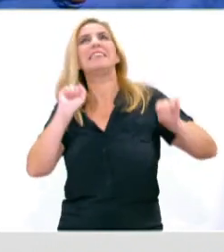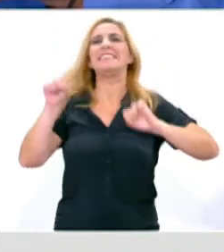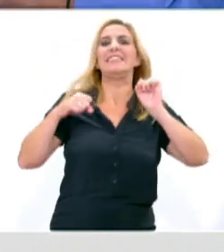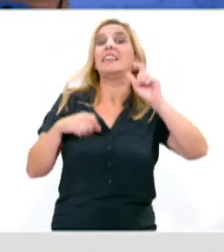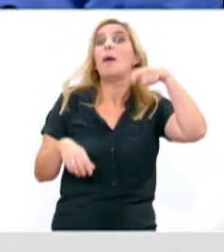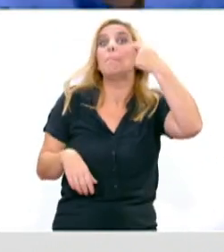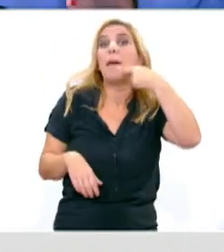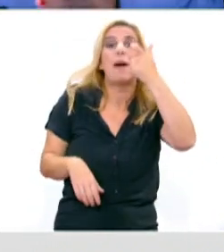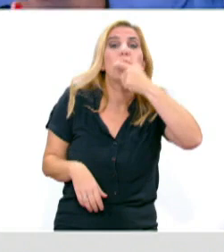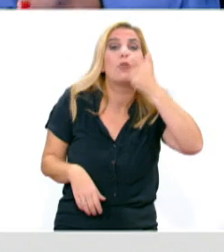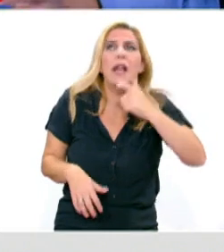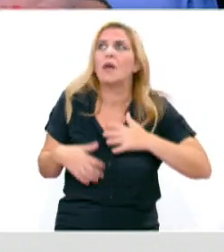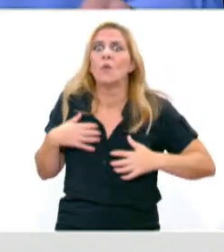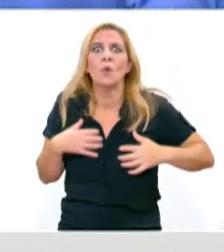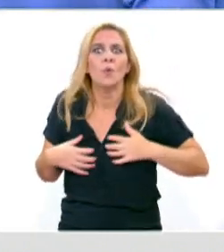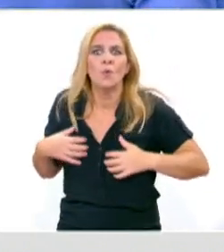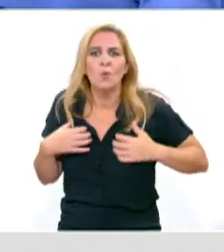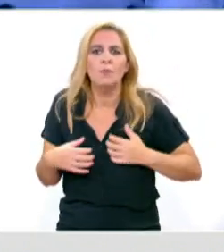που αγωνιά. Οι συνάδελφοί του